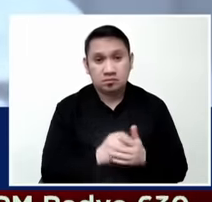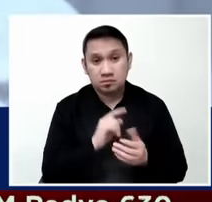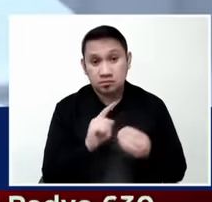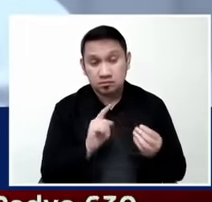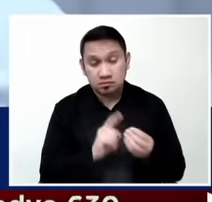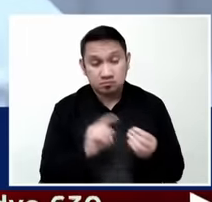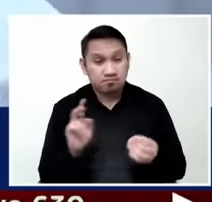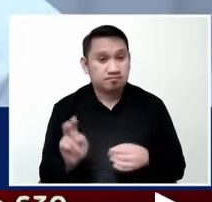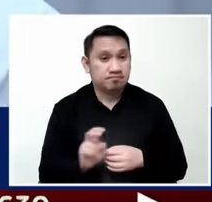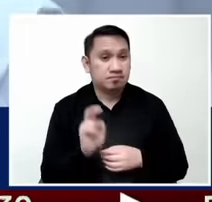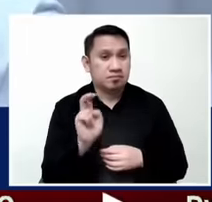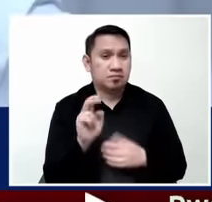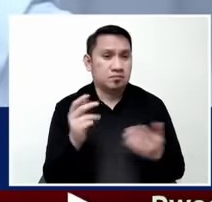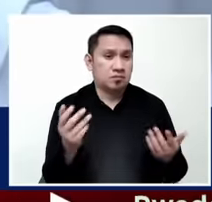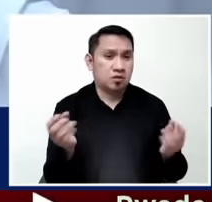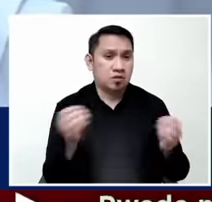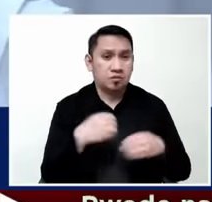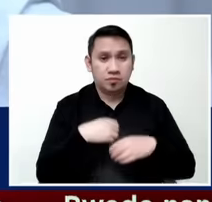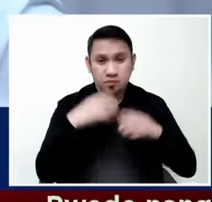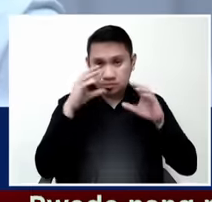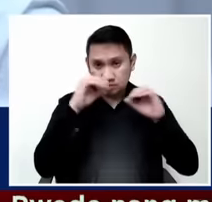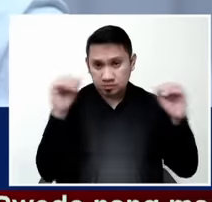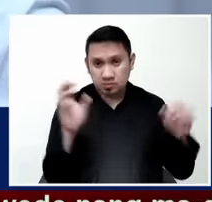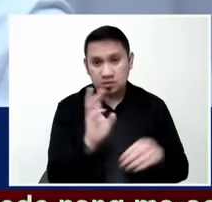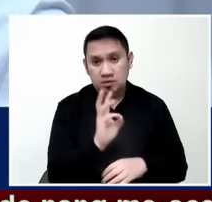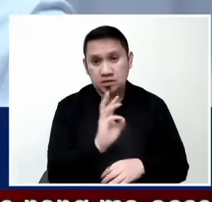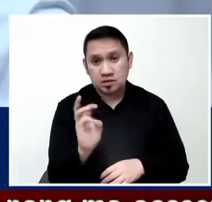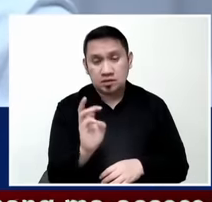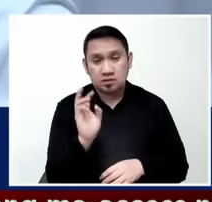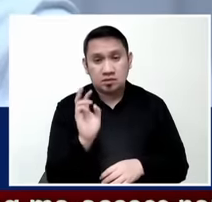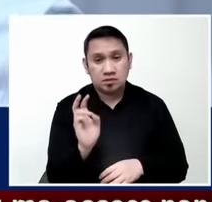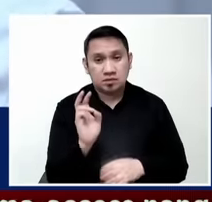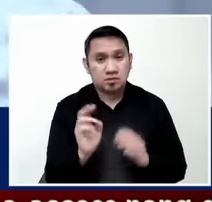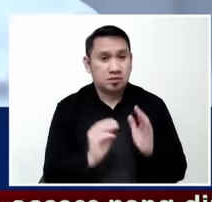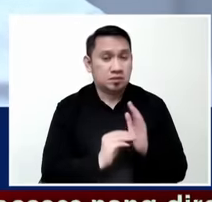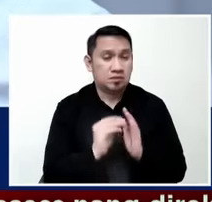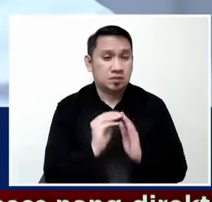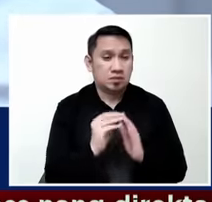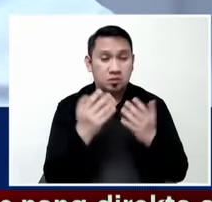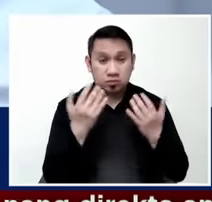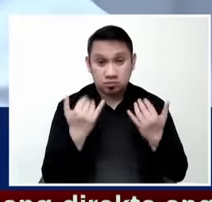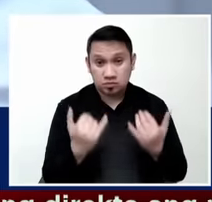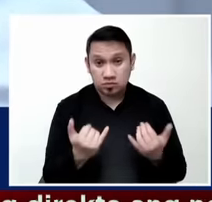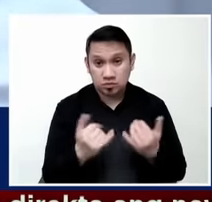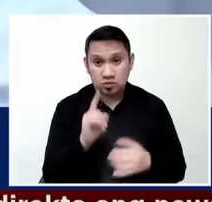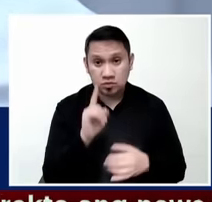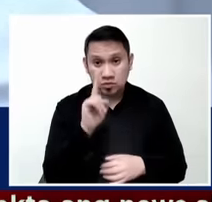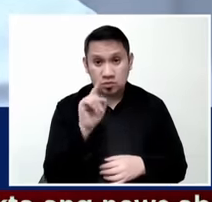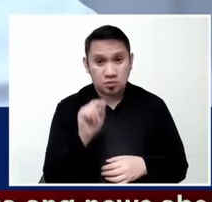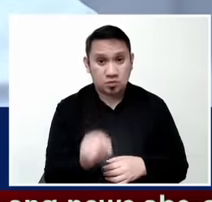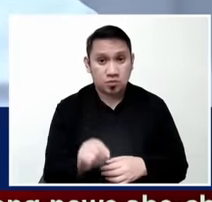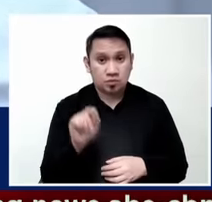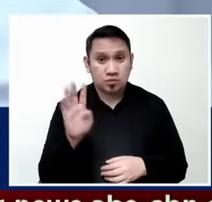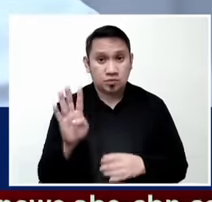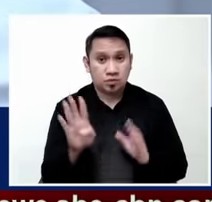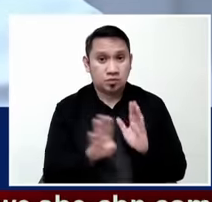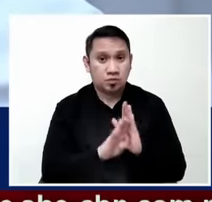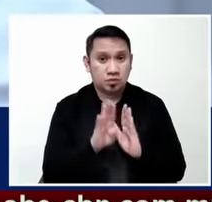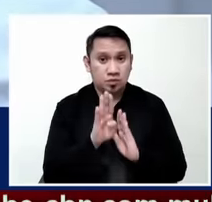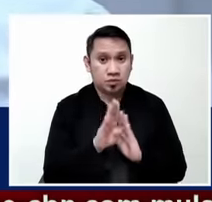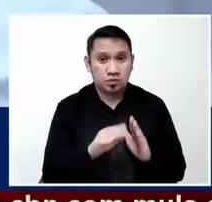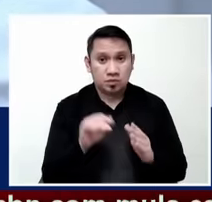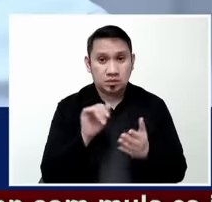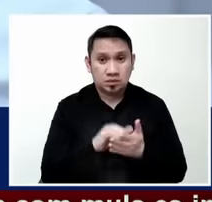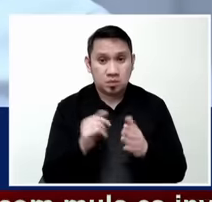Office of the President, 670.7 million. Ngayon, 1.4 billion. Ganun yung tinaas